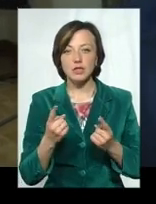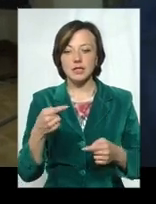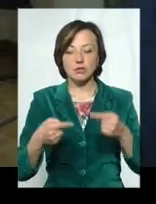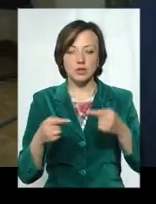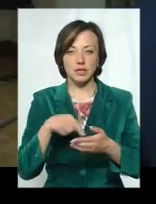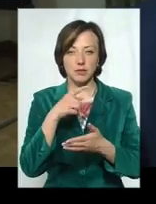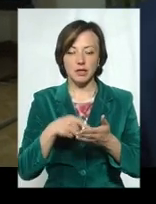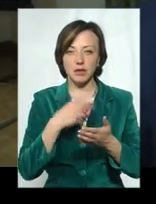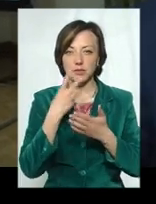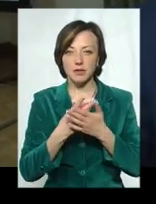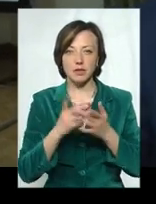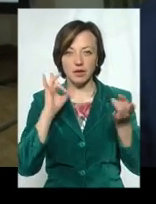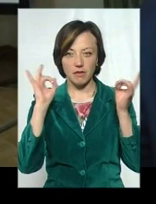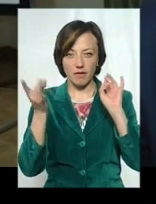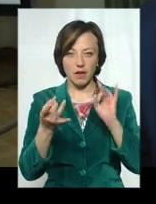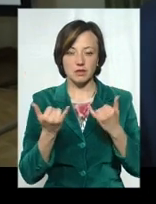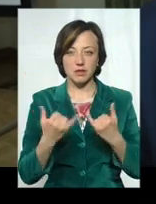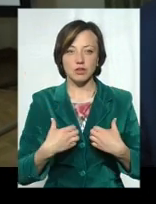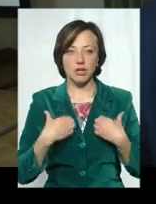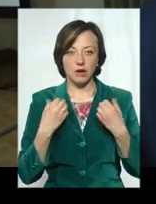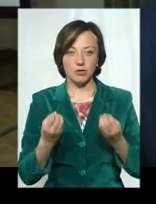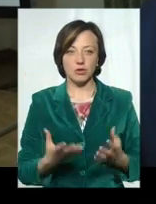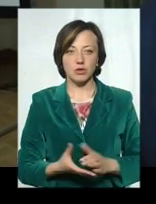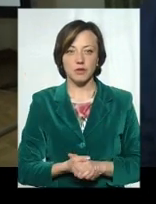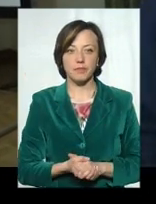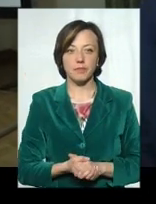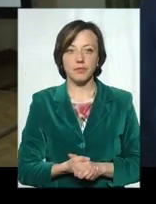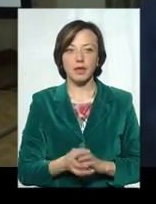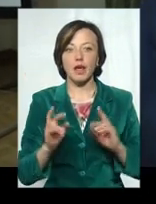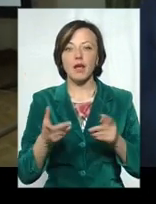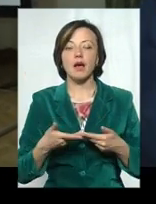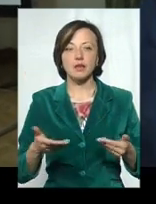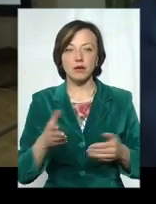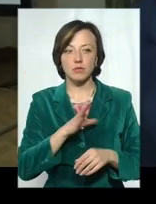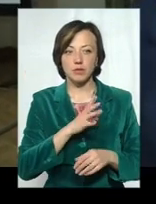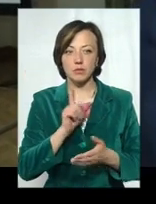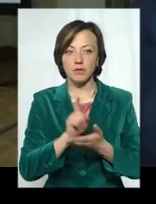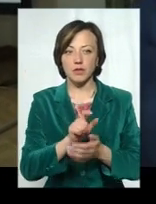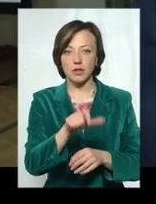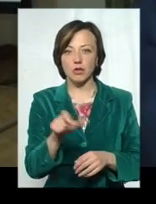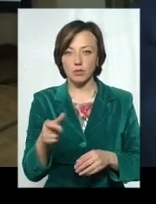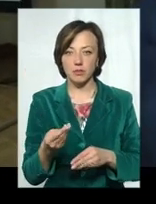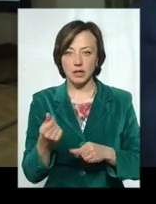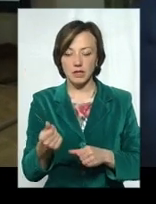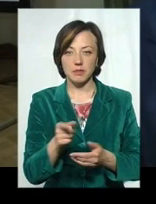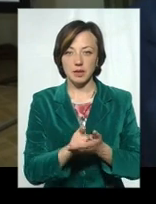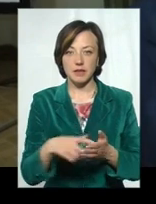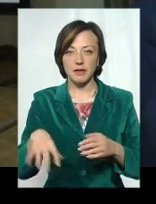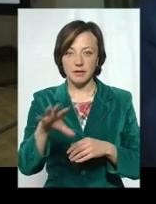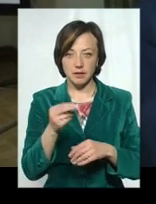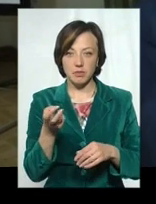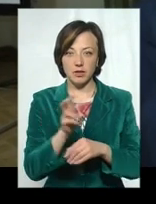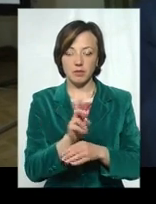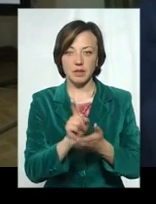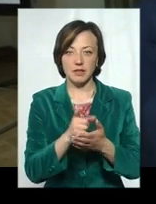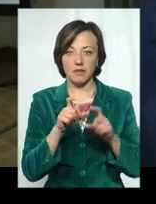питання. Подивіться, який гвалт стоїть. Жах просто. Ну а як нам бути? Ми ж повинні людям пенсію платити. Вони ж всі прийдуть в пенсійний